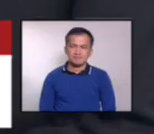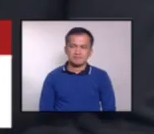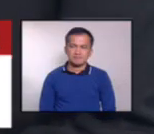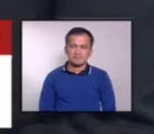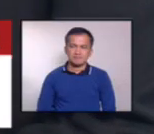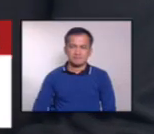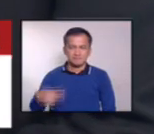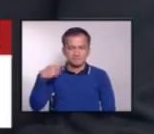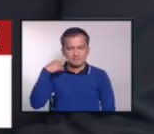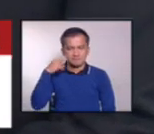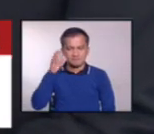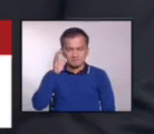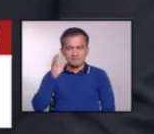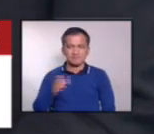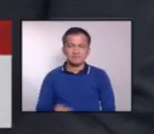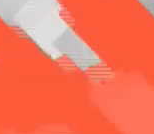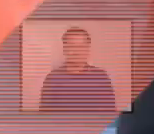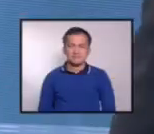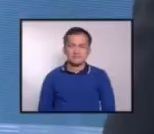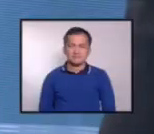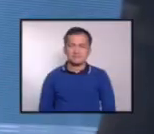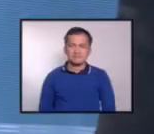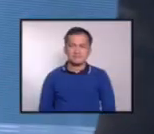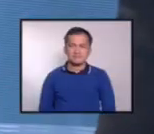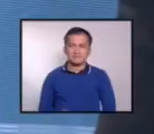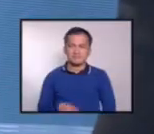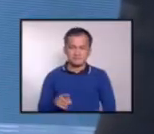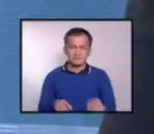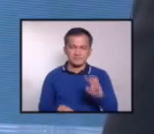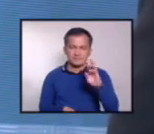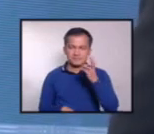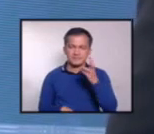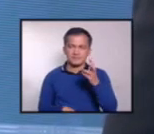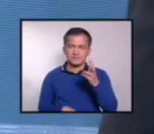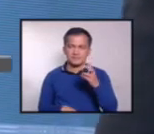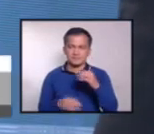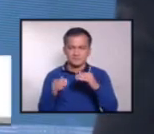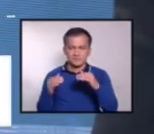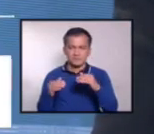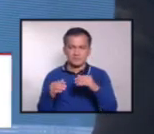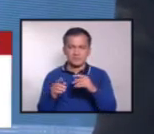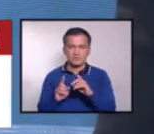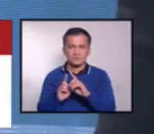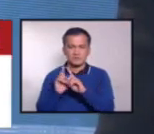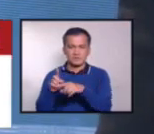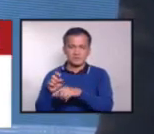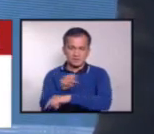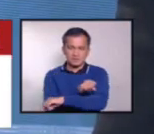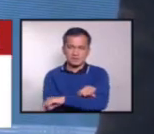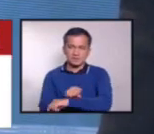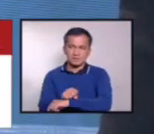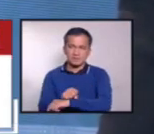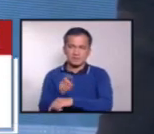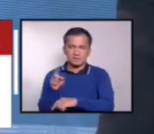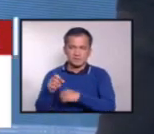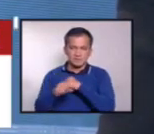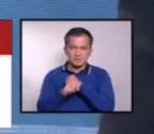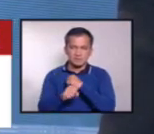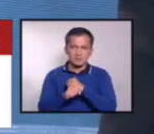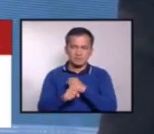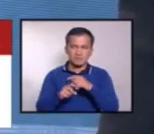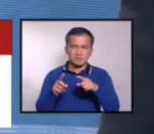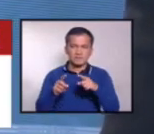Pia Cayetano. Oh, wow, okay. I wonder why. Number 6. Umakyat ka sa entablado para